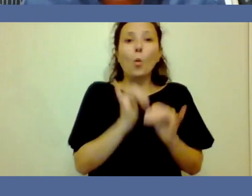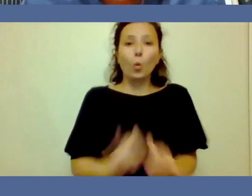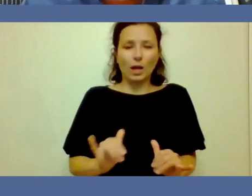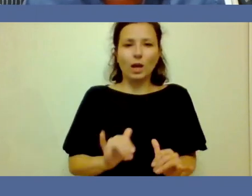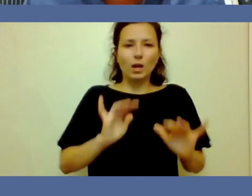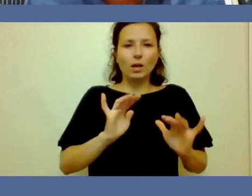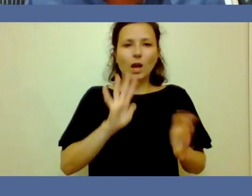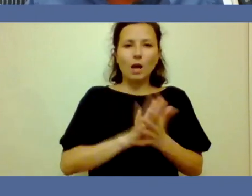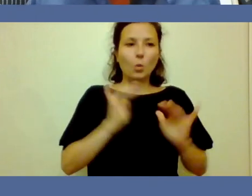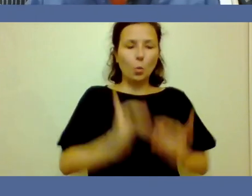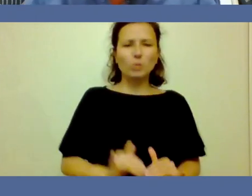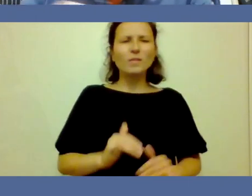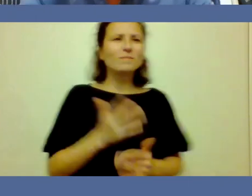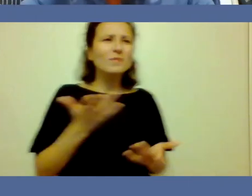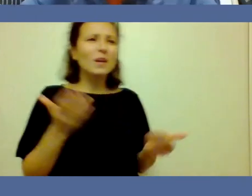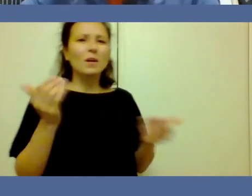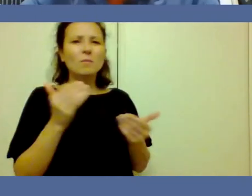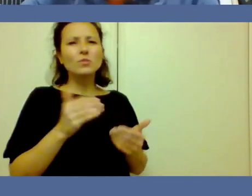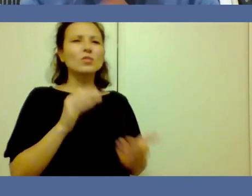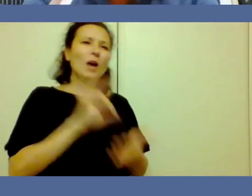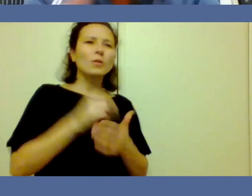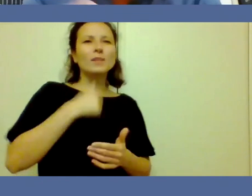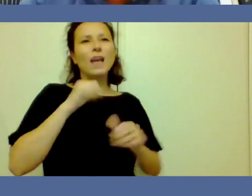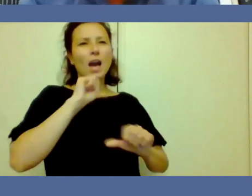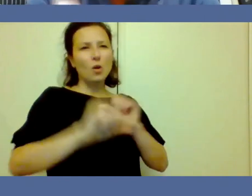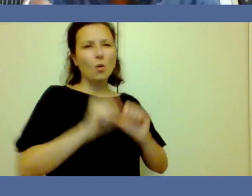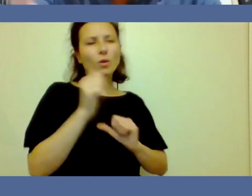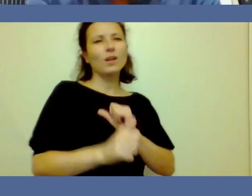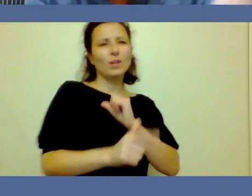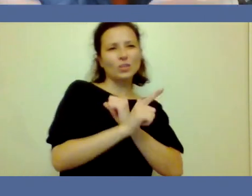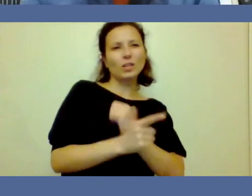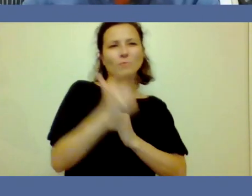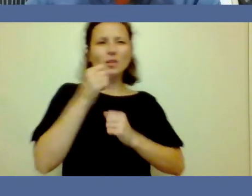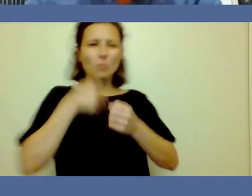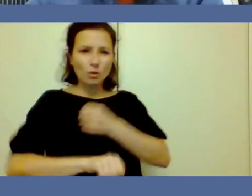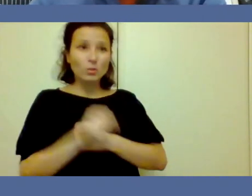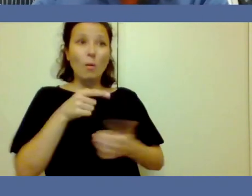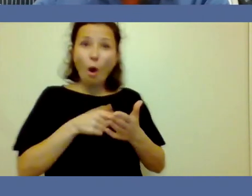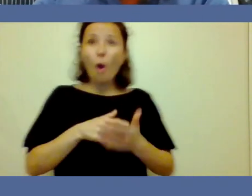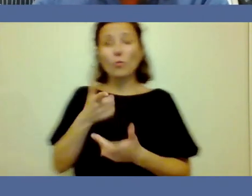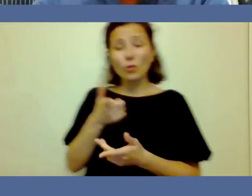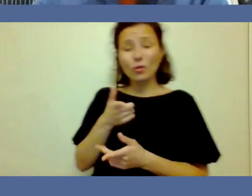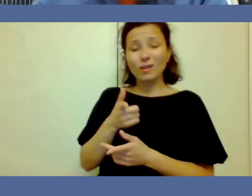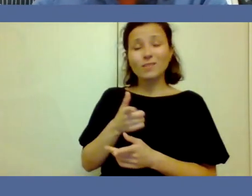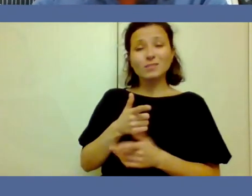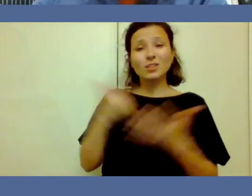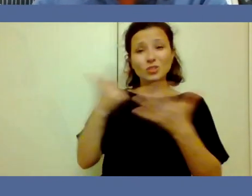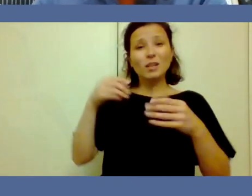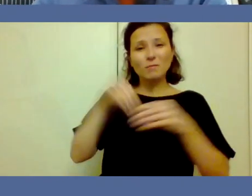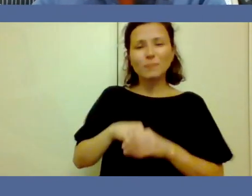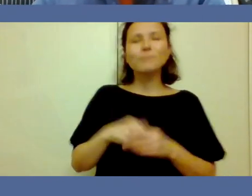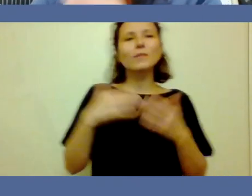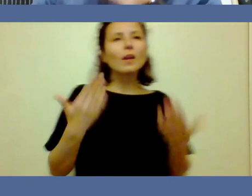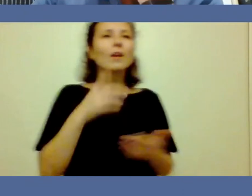to może wynika z tego, że wie pan, ja jestem z rocznika 7-7. To ja lubię. Proszę. No to ta 7 jednak, proszę. No wie pan, no to jest tak,